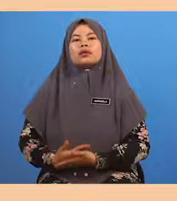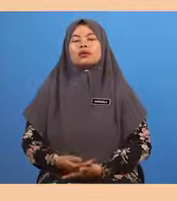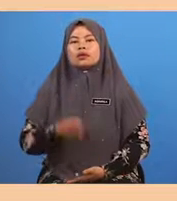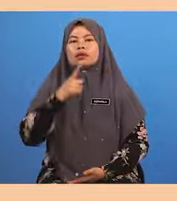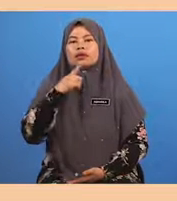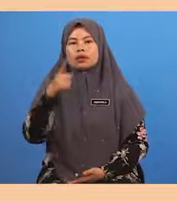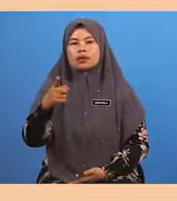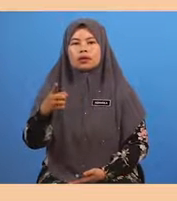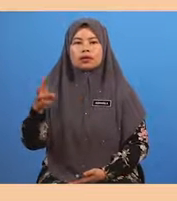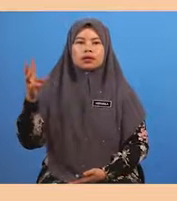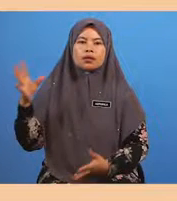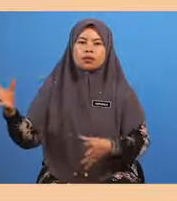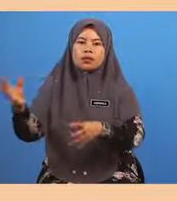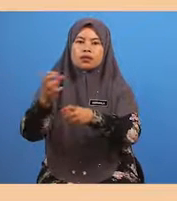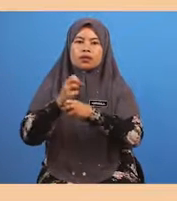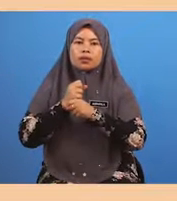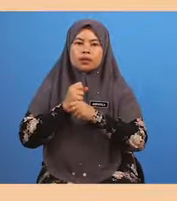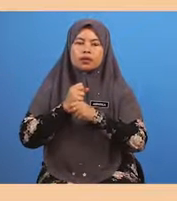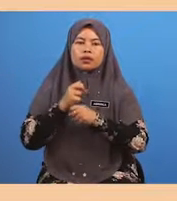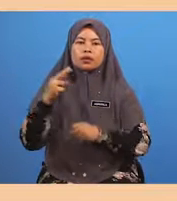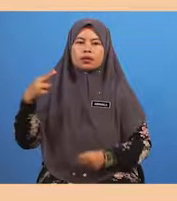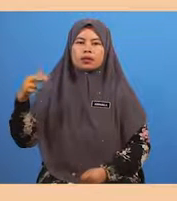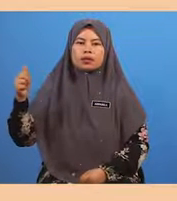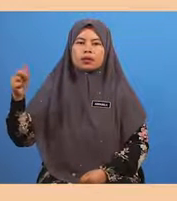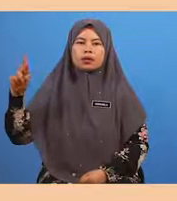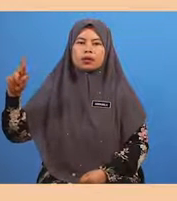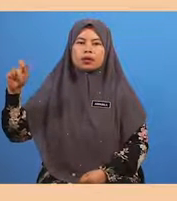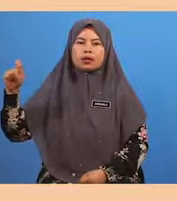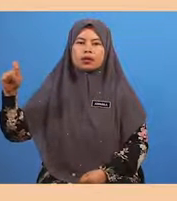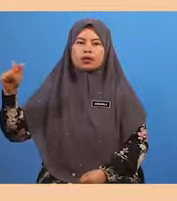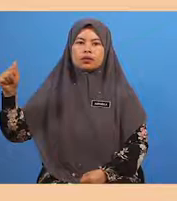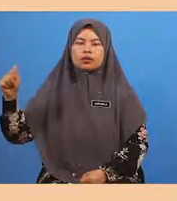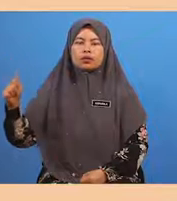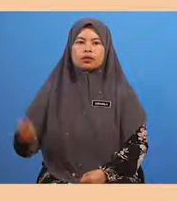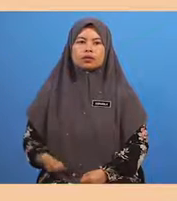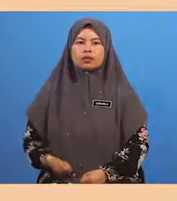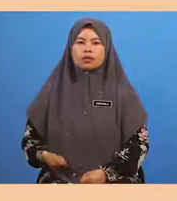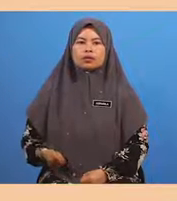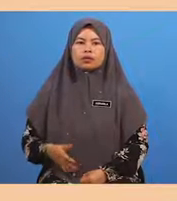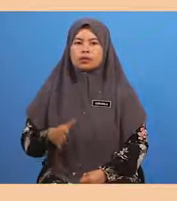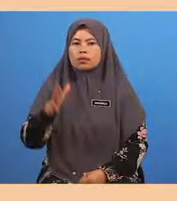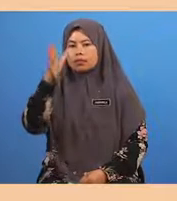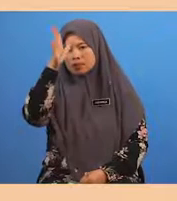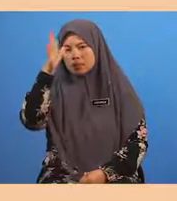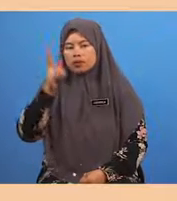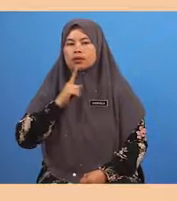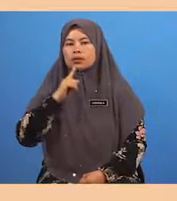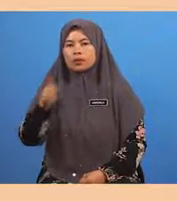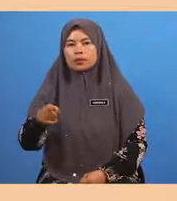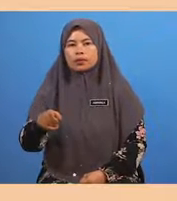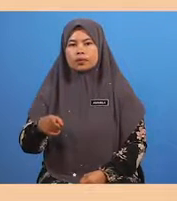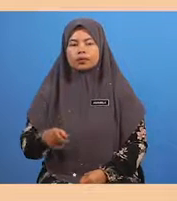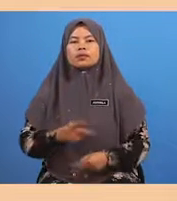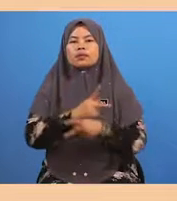kandungnya. Begitu juga sebaliknya. Hikmah ketiga, menjaga batas pergaulan supaya aurat antara